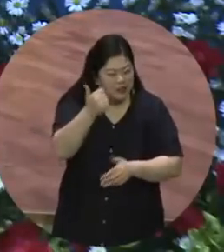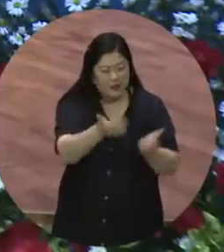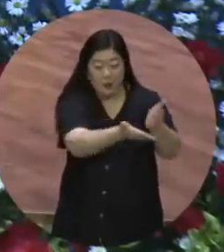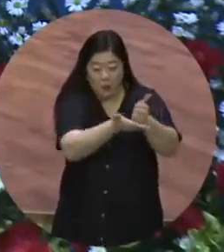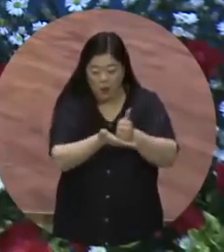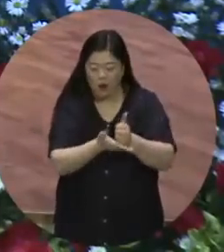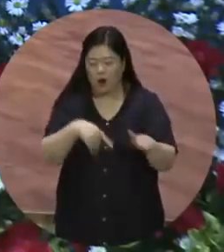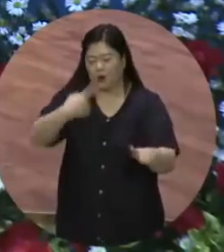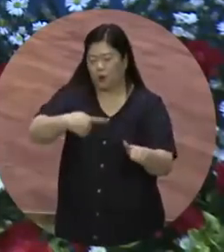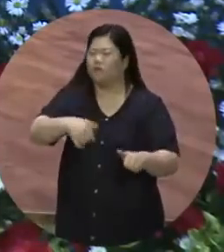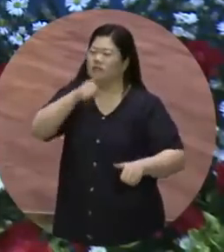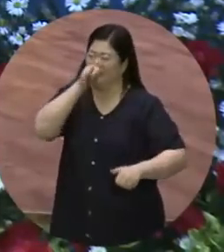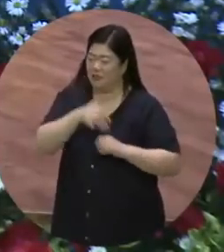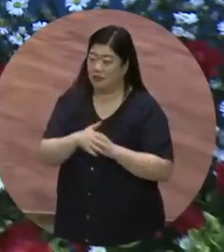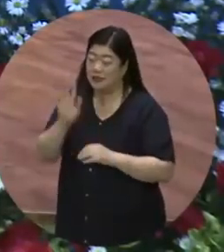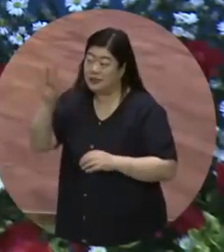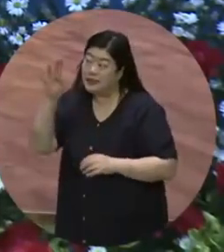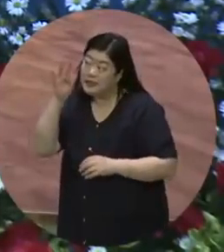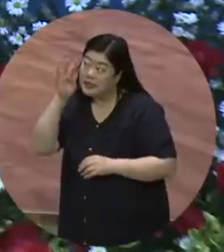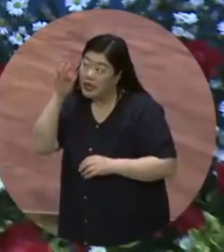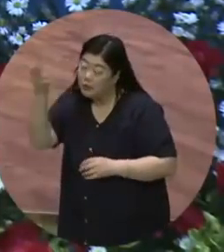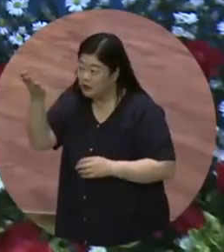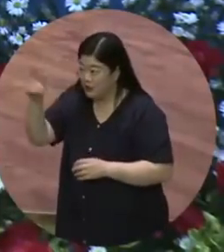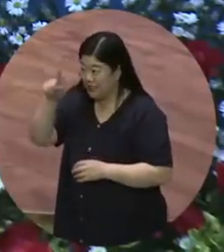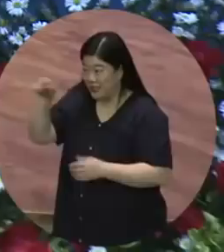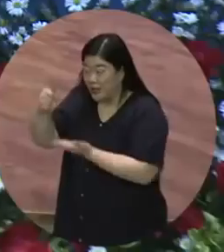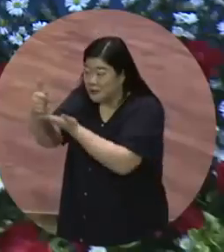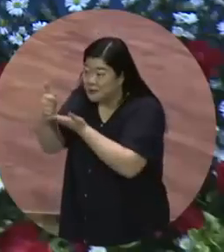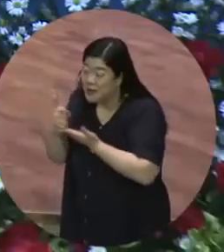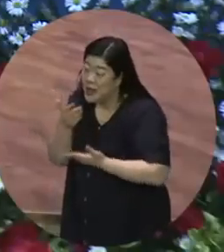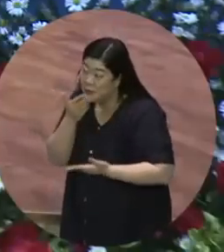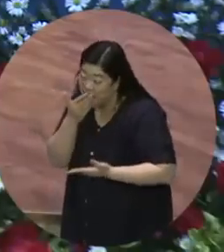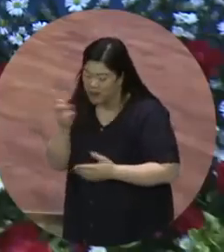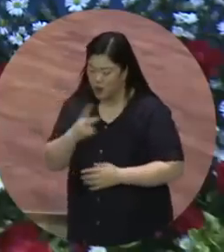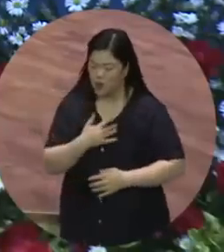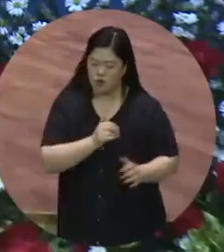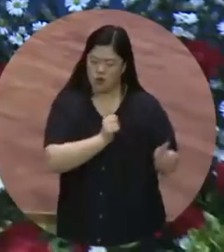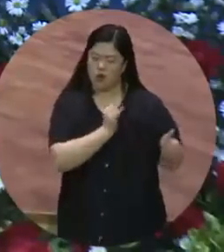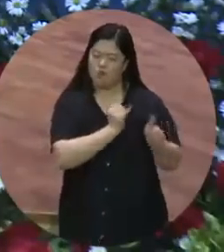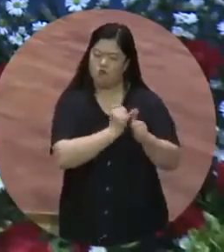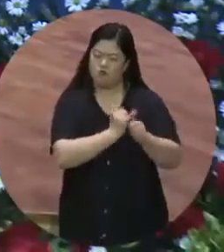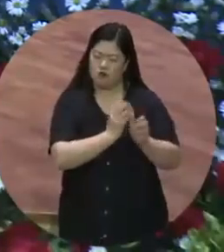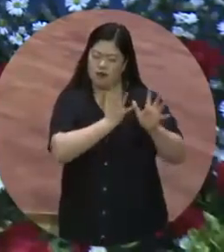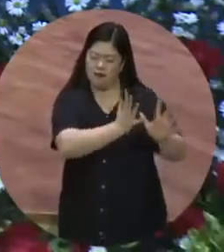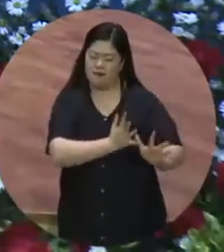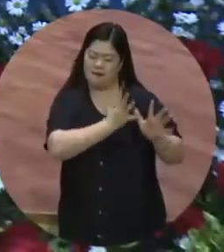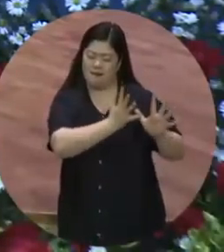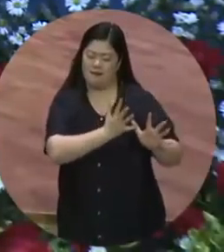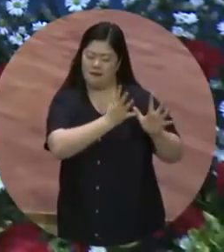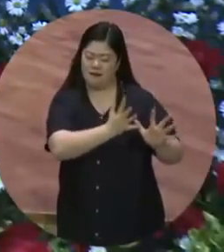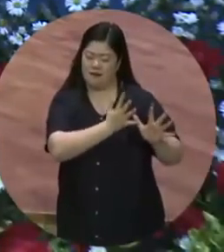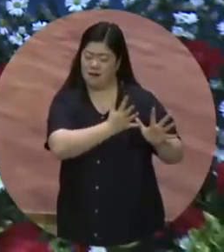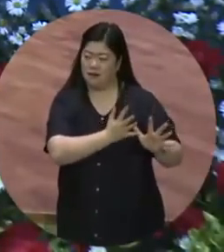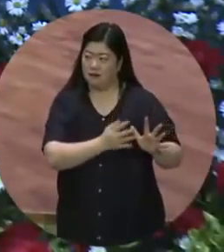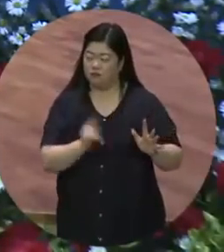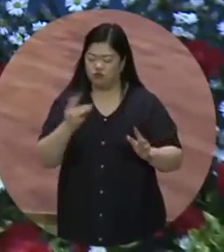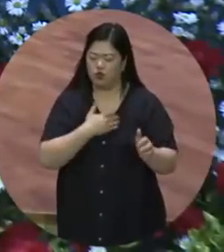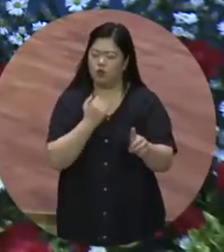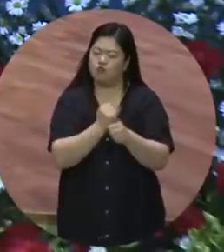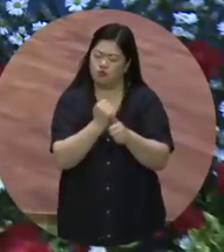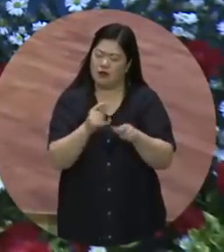그리고 우리 부부 이제 이 원리스 또 우리 야유회도 갑니다. 아, 축제 좀 쫙 가져왔더라. 아, 장로회가 애를